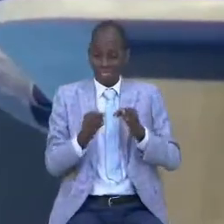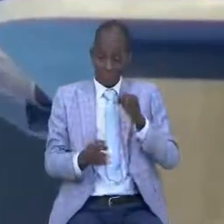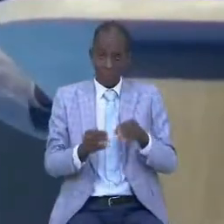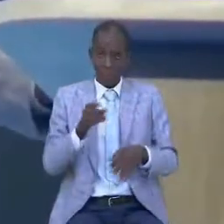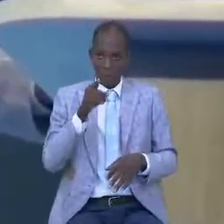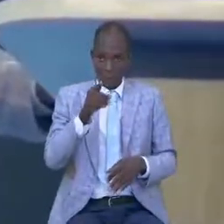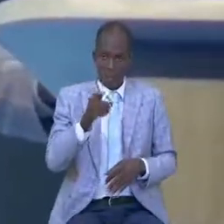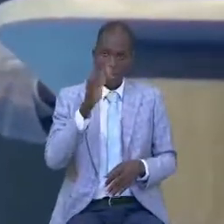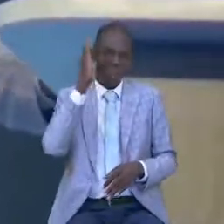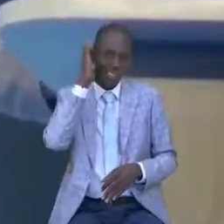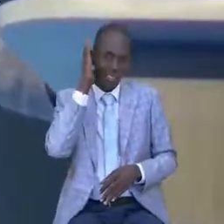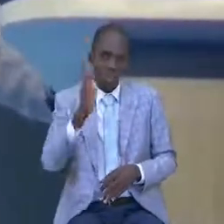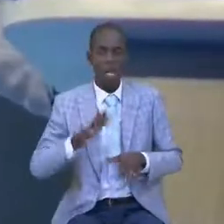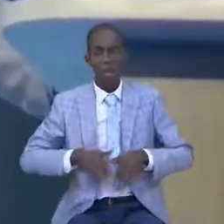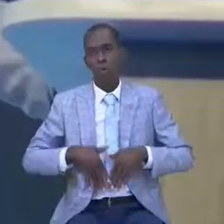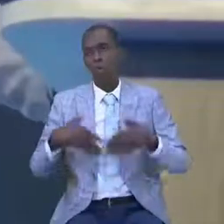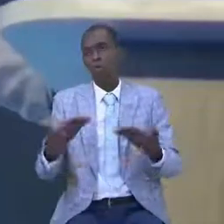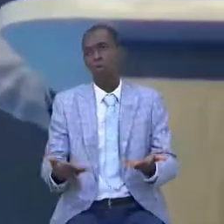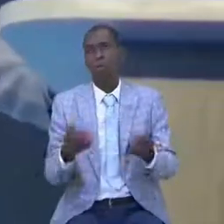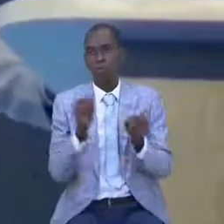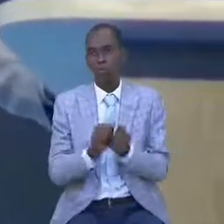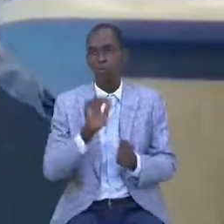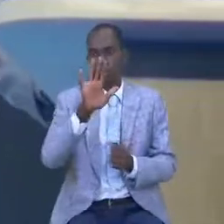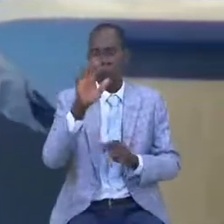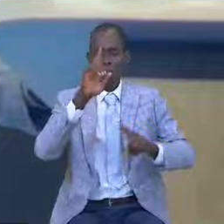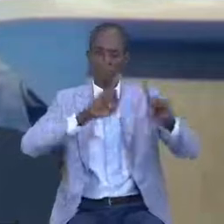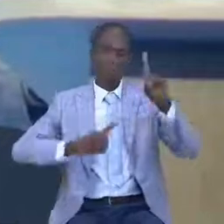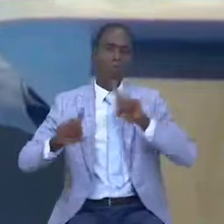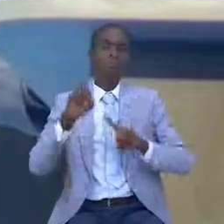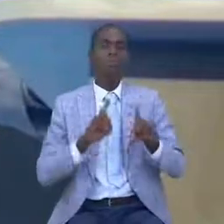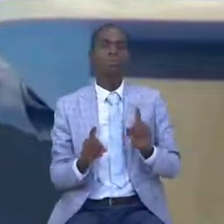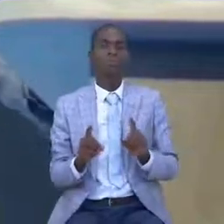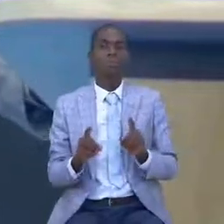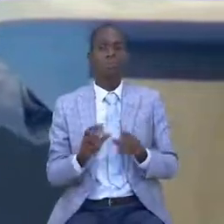vie éternelle. Ouais, il dit que